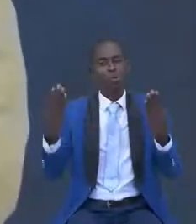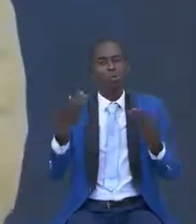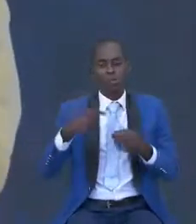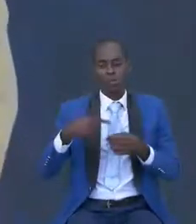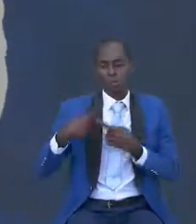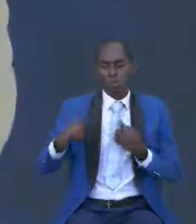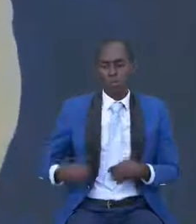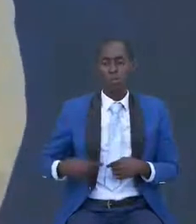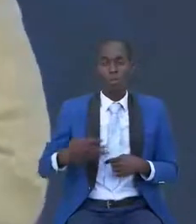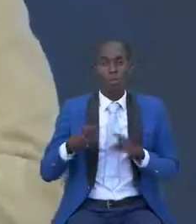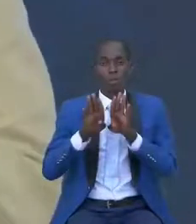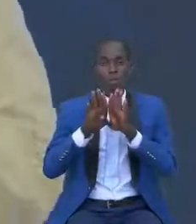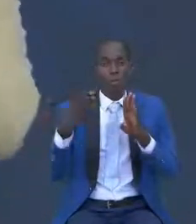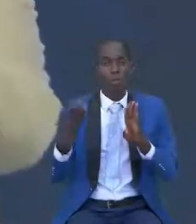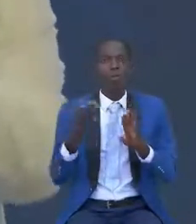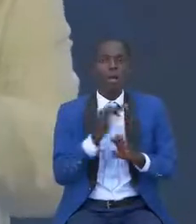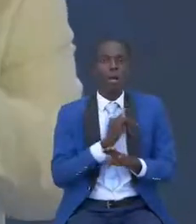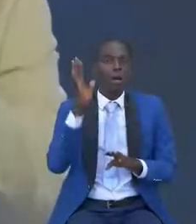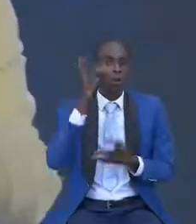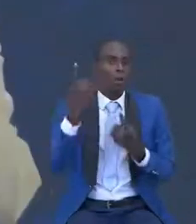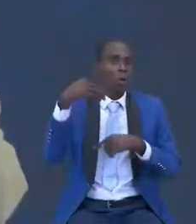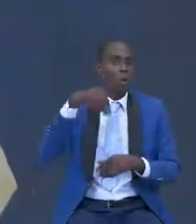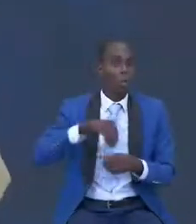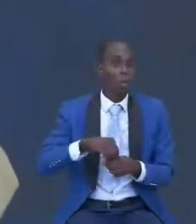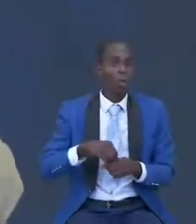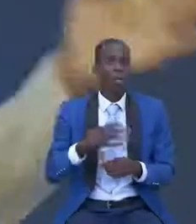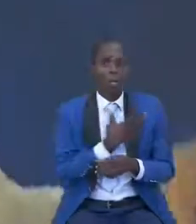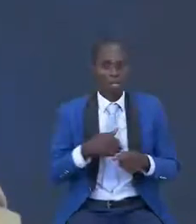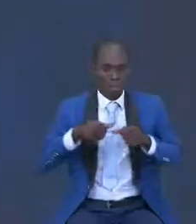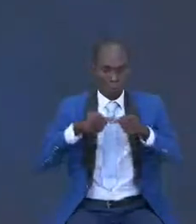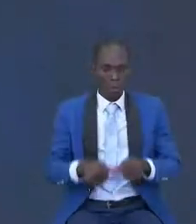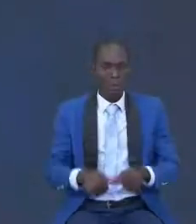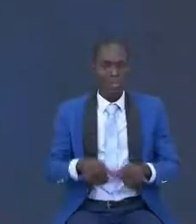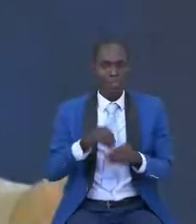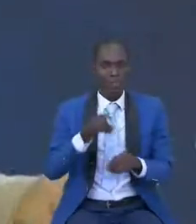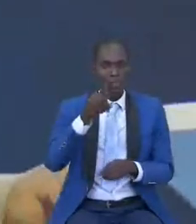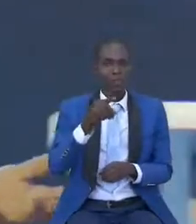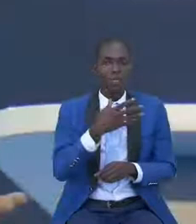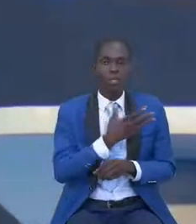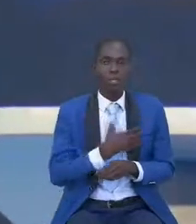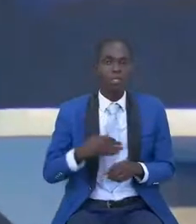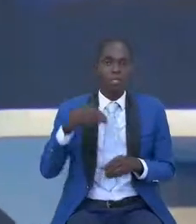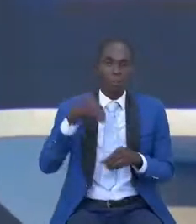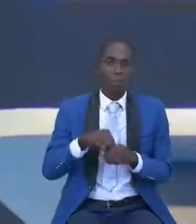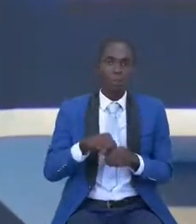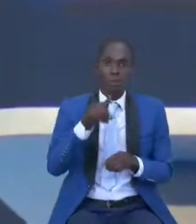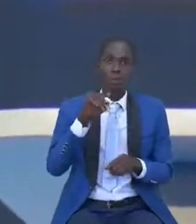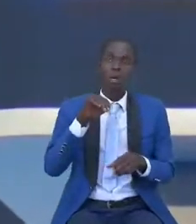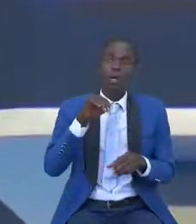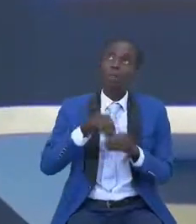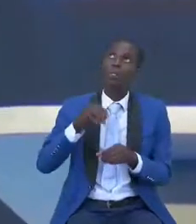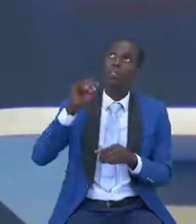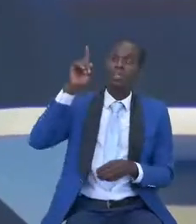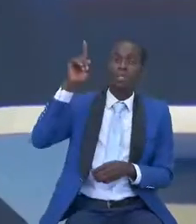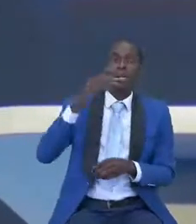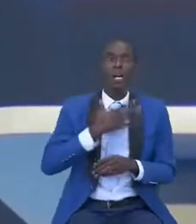quelqu'un en ouvre la porte de son cœur, j'entrerai chez lui. Et quand il demeure en toi